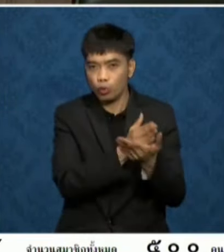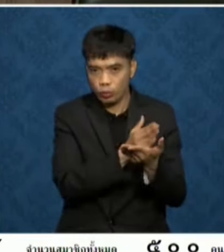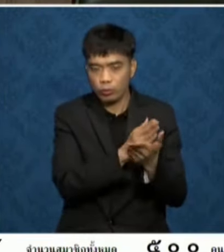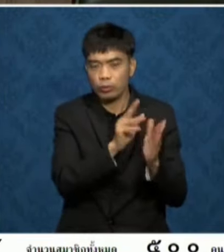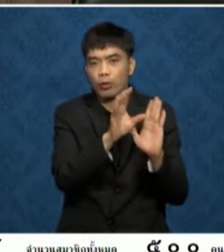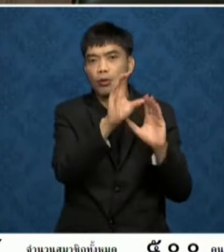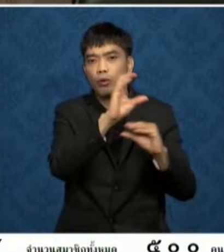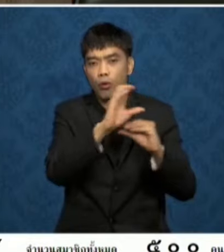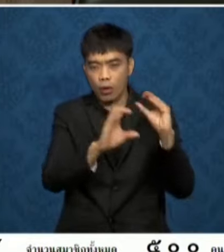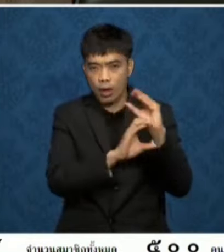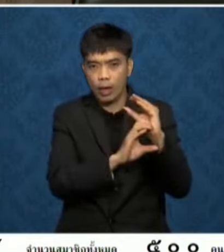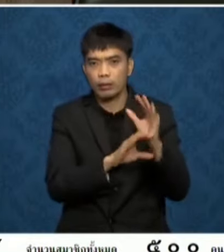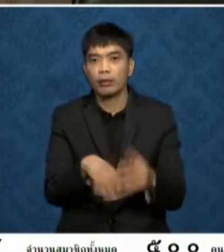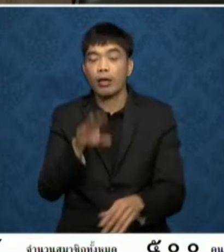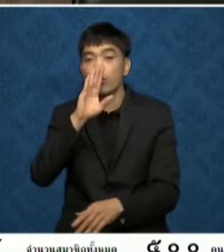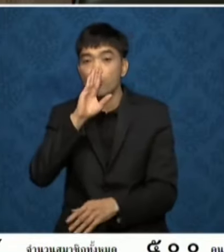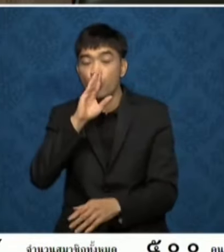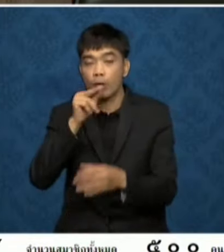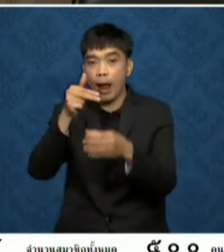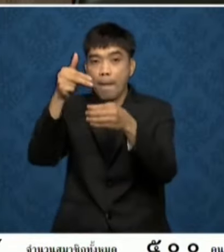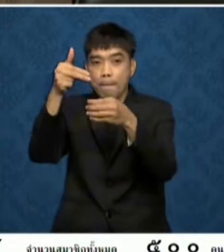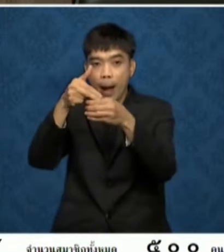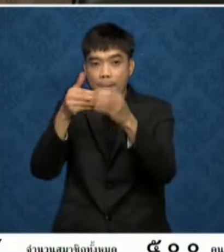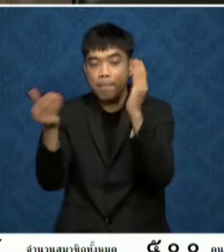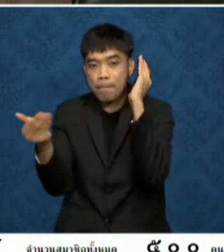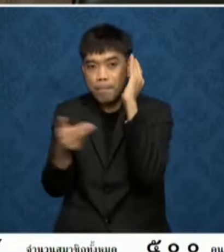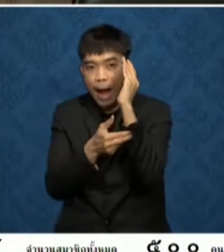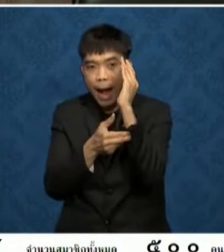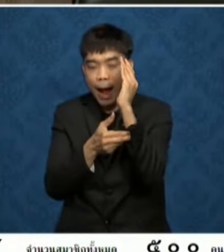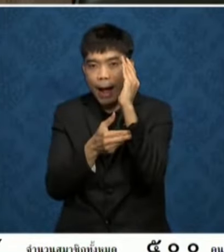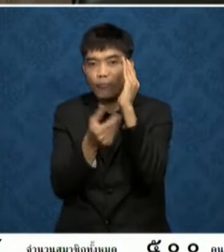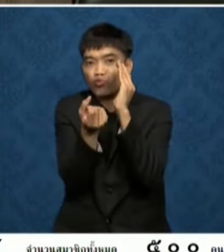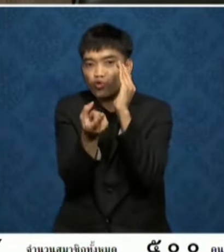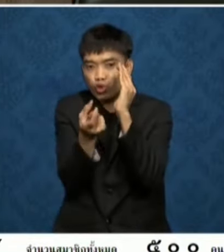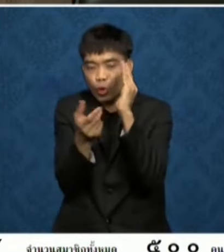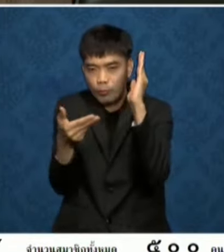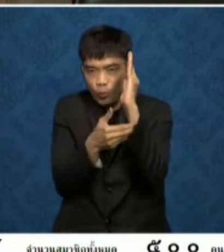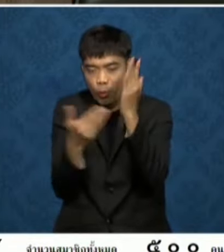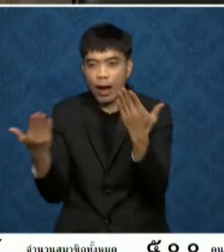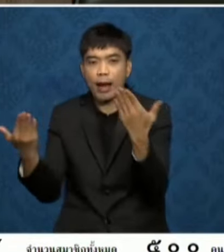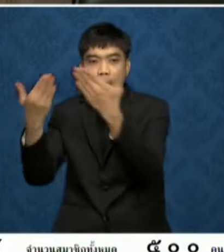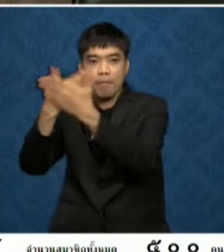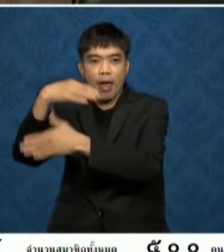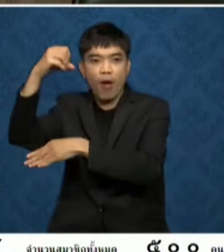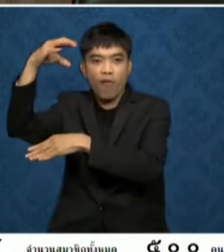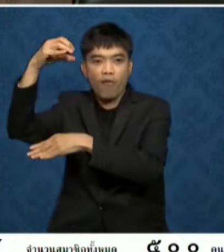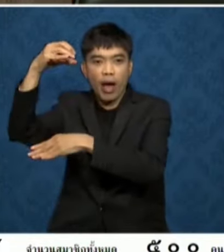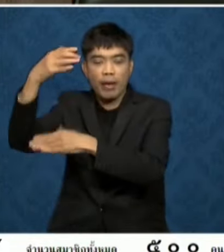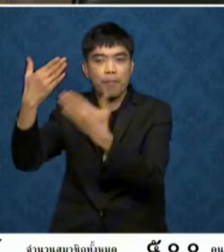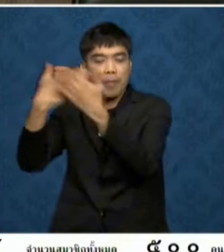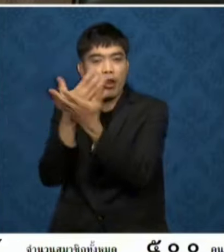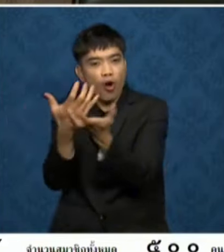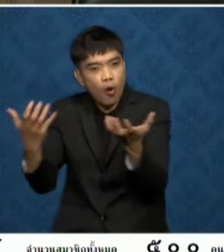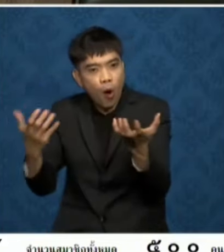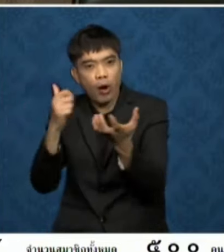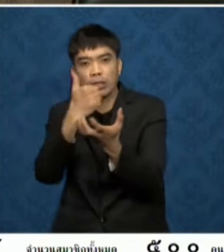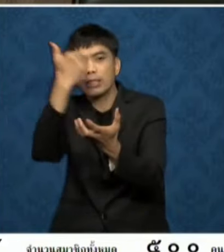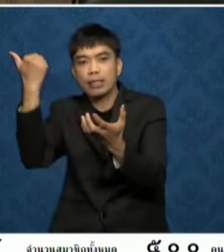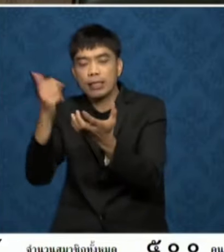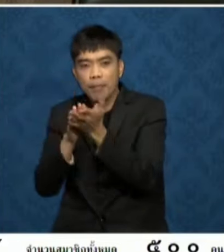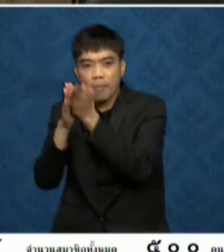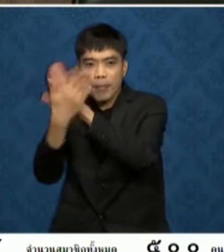ช้น้ำมันปาล์มดิบเนี่ยกับต้นทุนการผลิตไฟฟ้าโดยใช้เชื้อเพลิงอื่นเนี่ยมันคุ้มทุนห